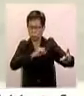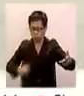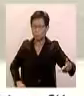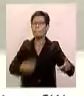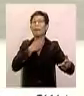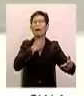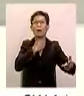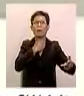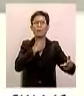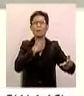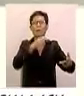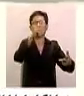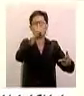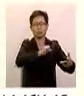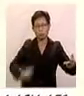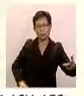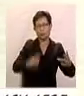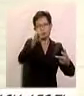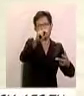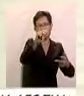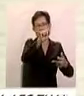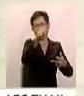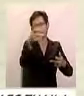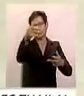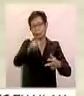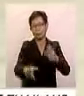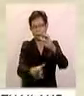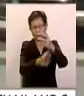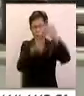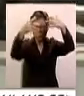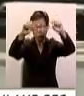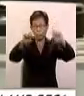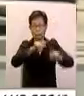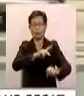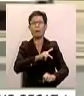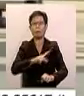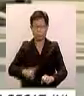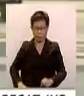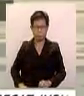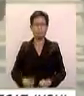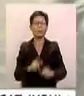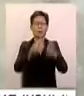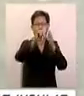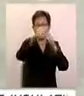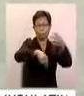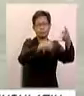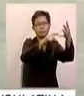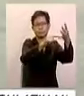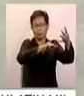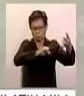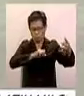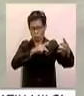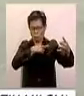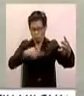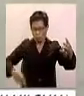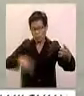Perak, Paduka Seri Sultan Nazrin Muizuddin Shah yang juga merupakan timbalan yang di-Pertuan Agong. Kemudiannya, ketibaan Raja